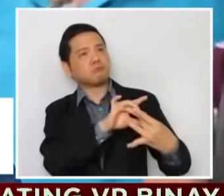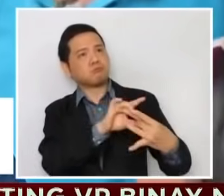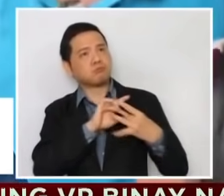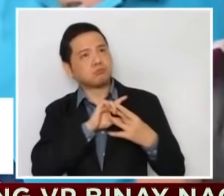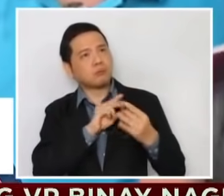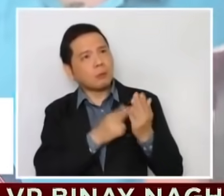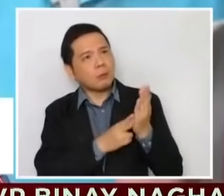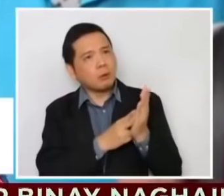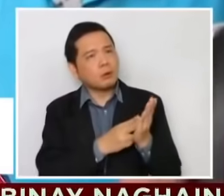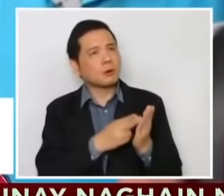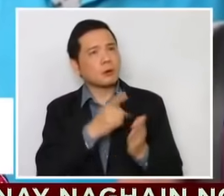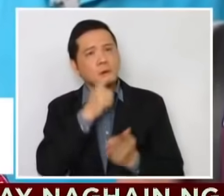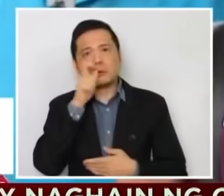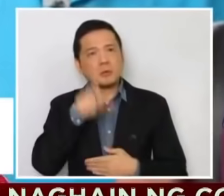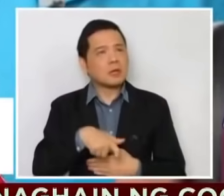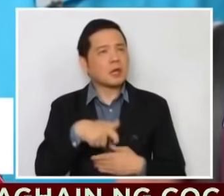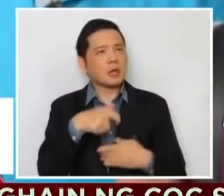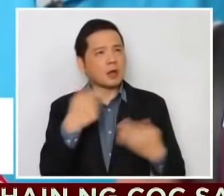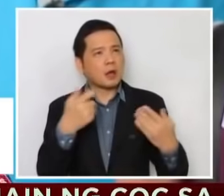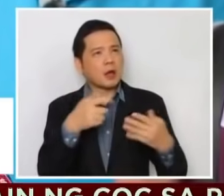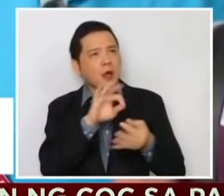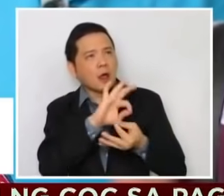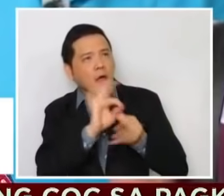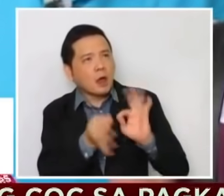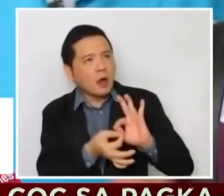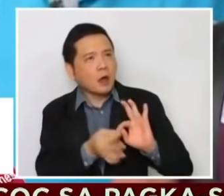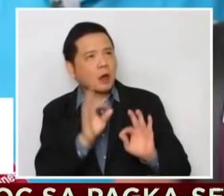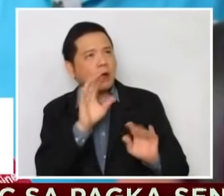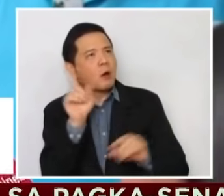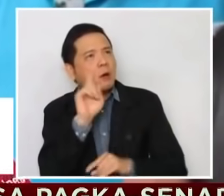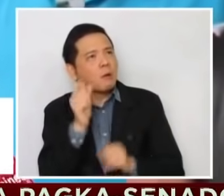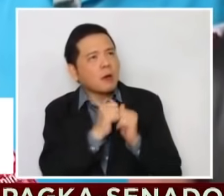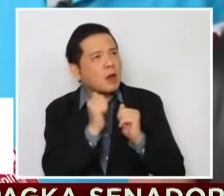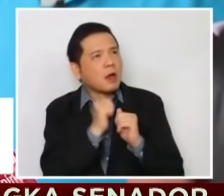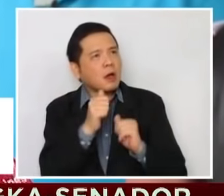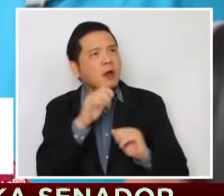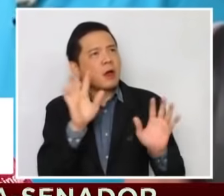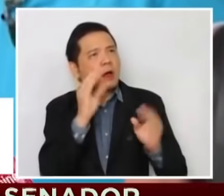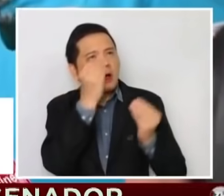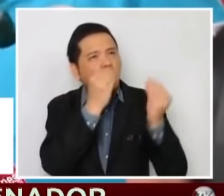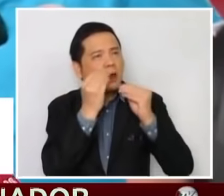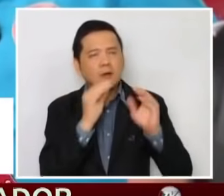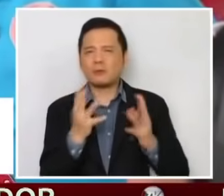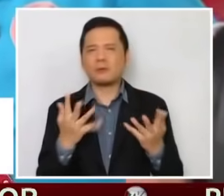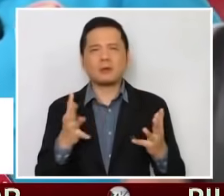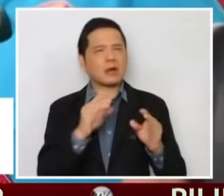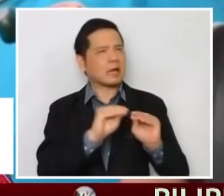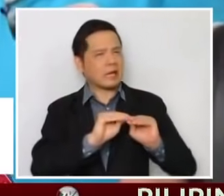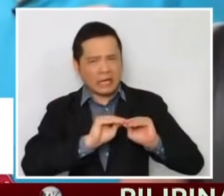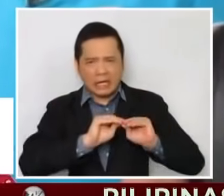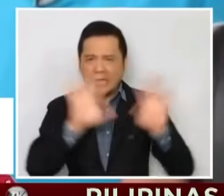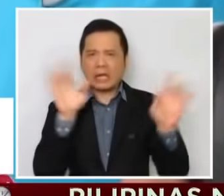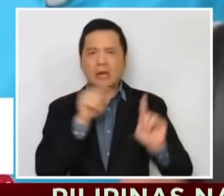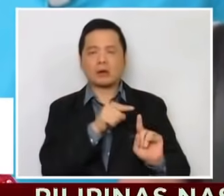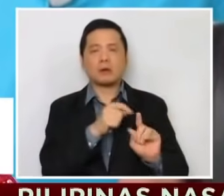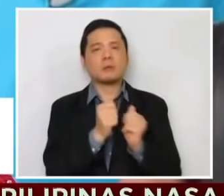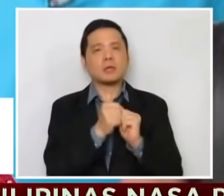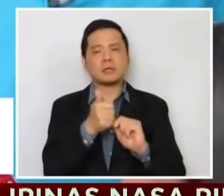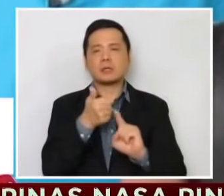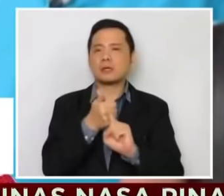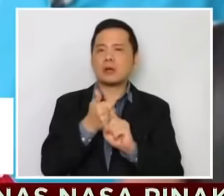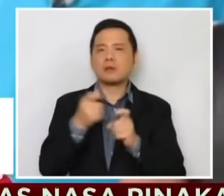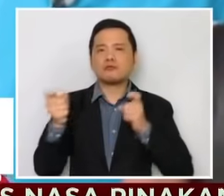ng interpretation ng tao, isang pangulo, na mamumuno sa ating bansa na may malinis at saka yung